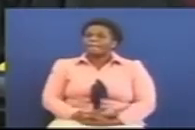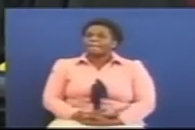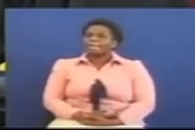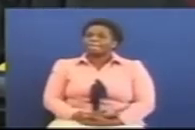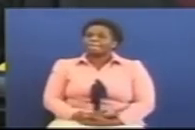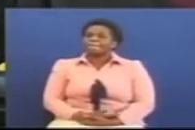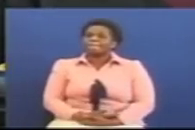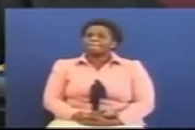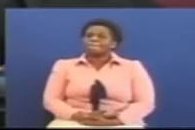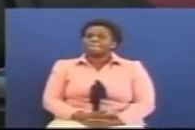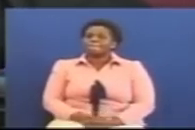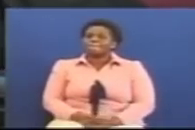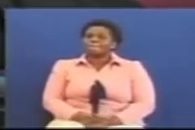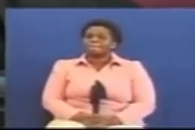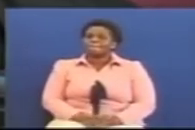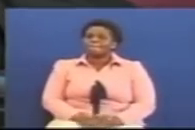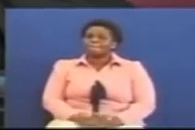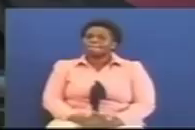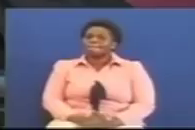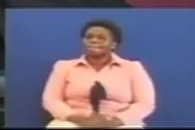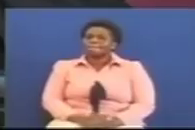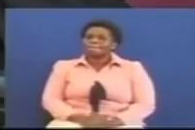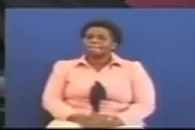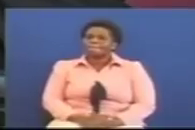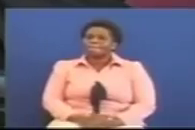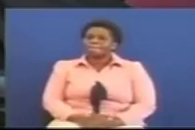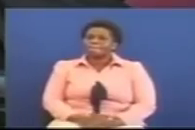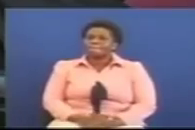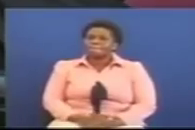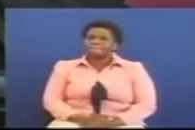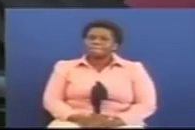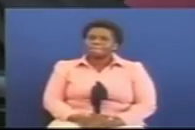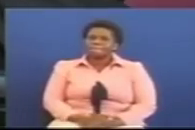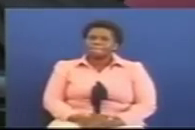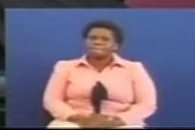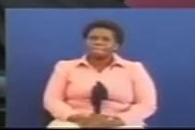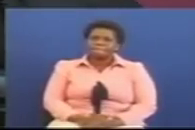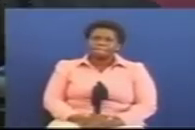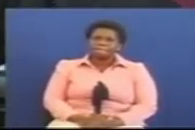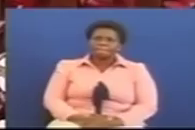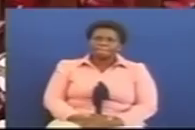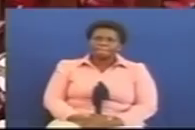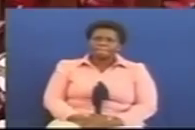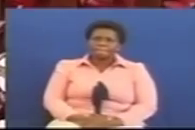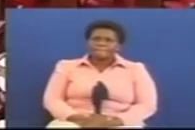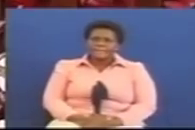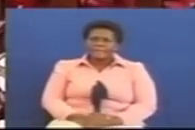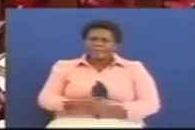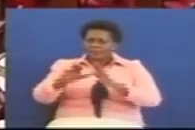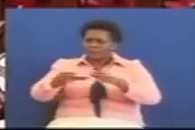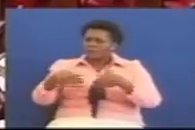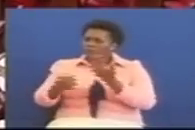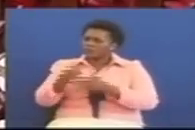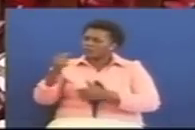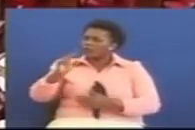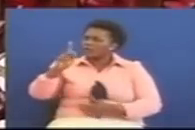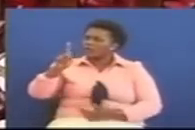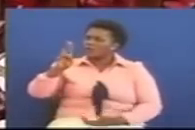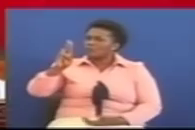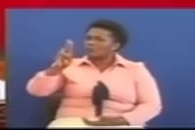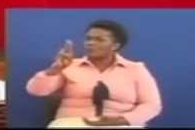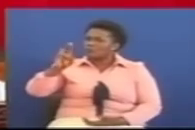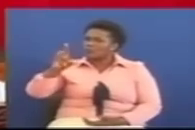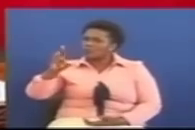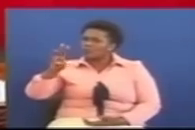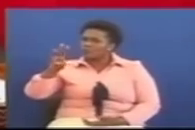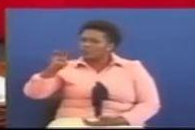Linaulizwa na Mheshimiwa Kambalo Willy Kulwi, mbunge wa Karatu, na linaelekezwa kwa Mheshimiwa Waziri wa